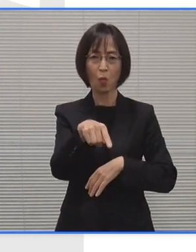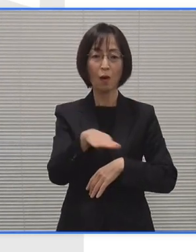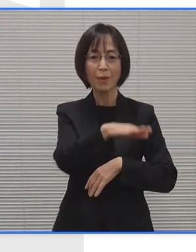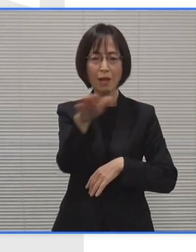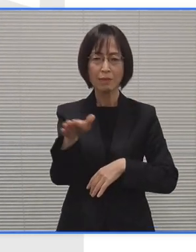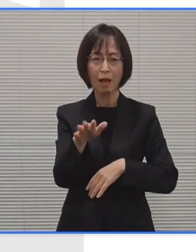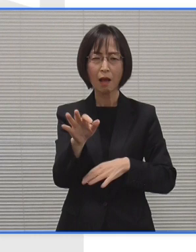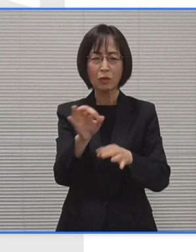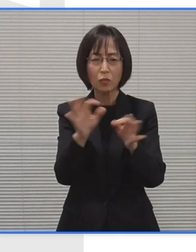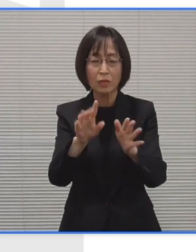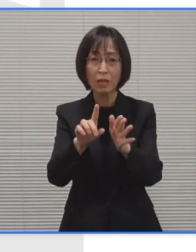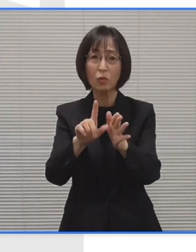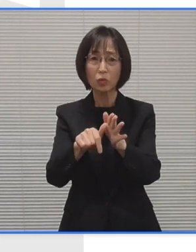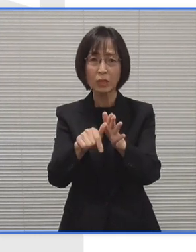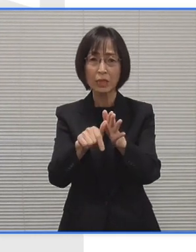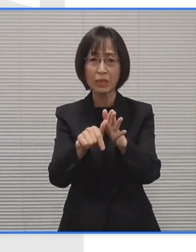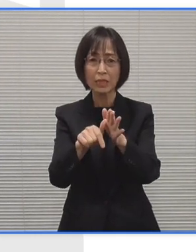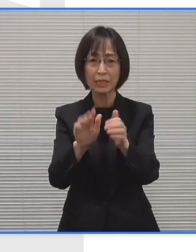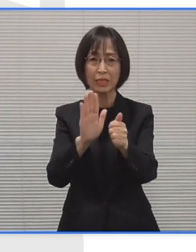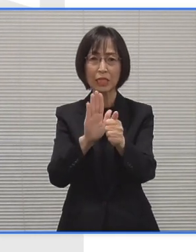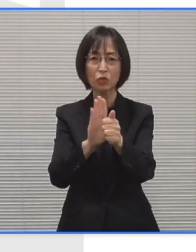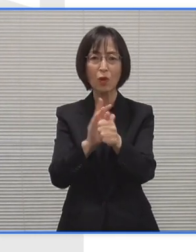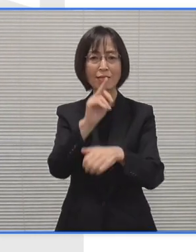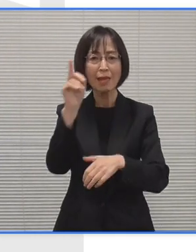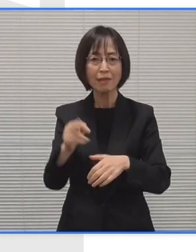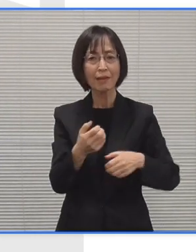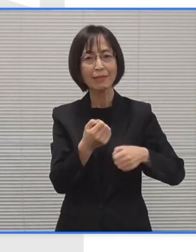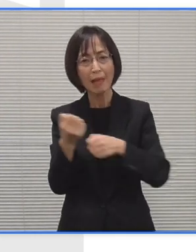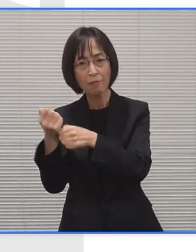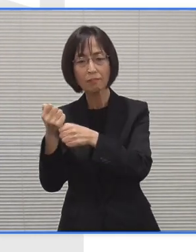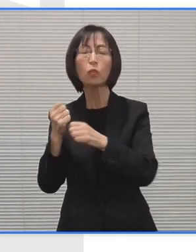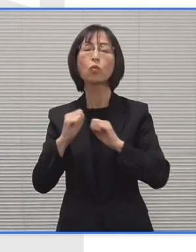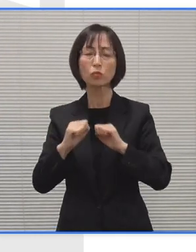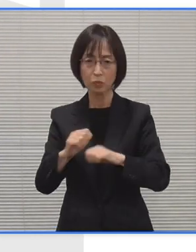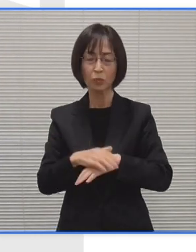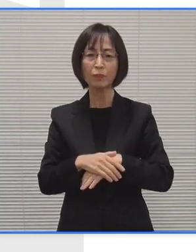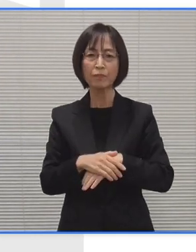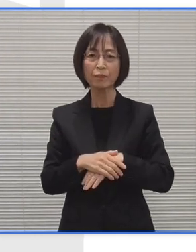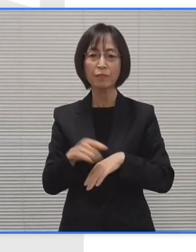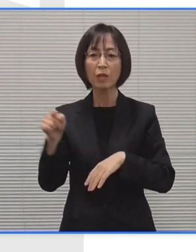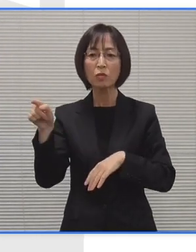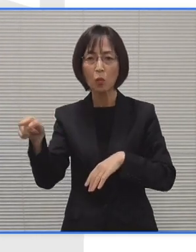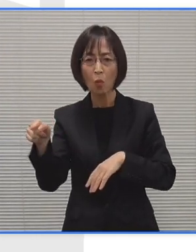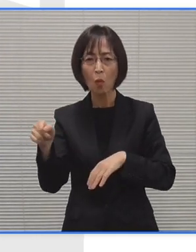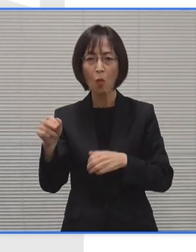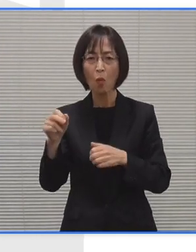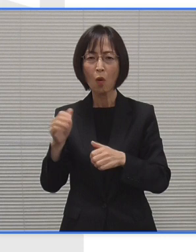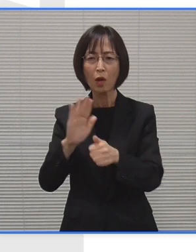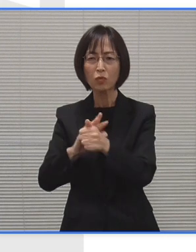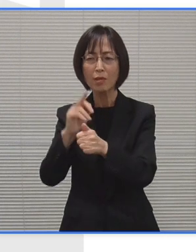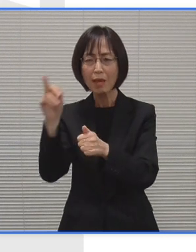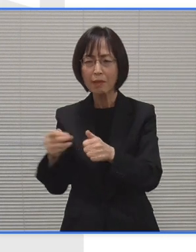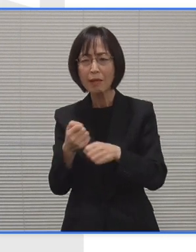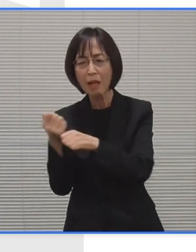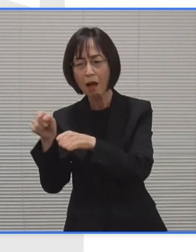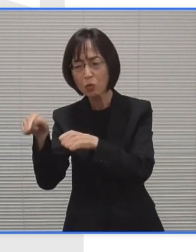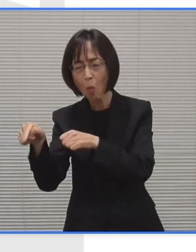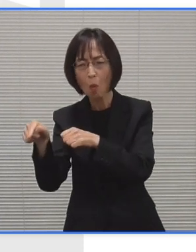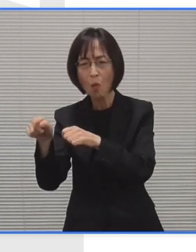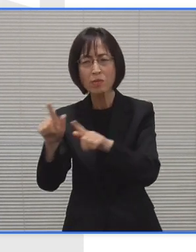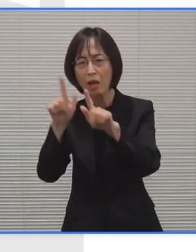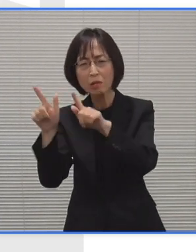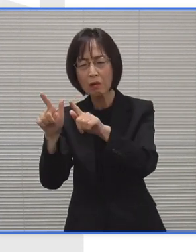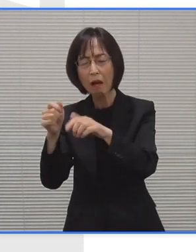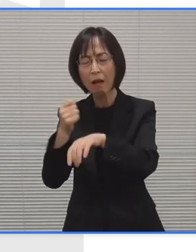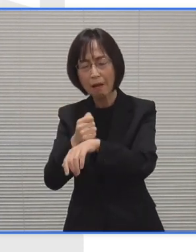いざっていう時に救援センターに避難いただくんですけれども、そこだとちょっとしんどいなというような